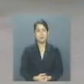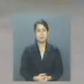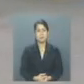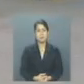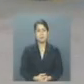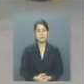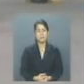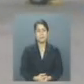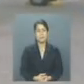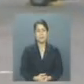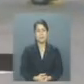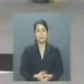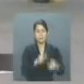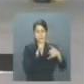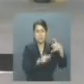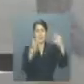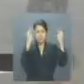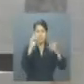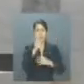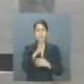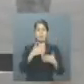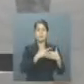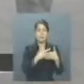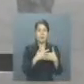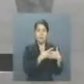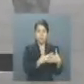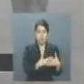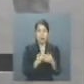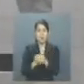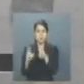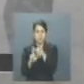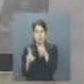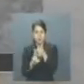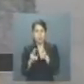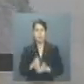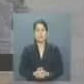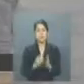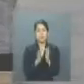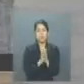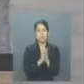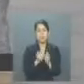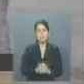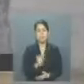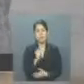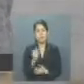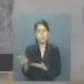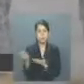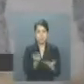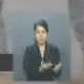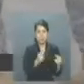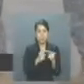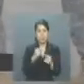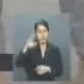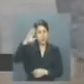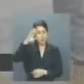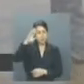นายบารักโอบามาประธานาธิบดีสหรัฐและนายโจไบเดนรองประธานาธิบดีเข้าร่วมในพิธีต้อนรับทหารกลับบ้านหลังปิดฉากสง